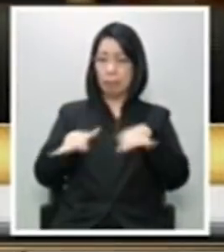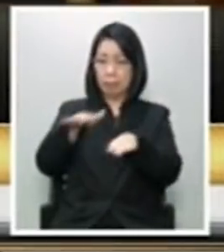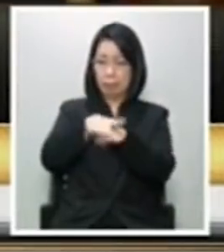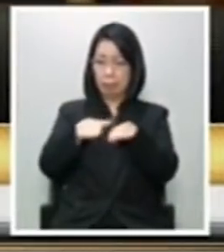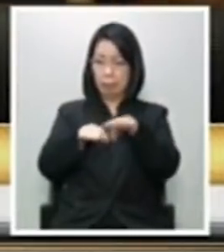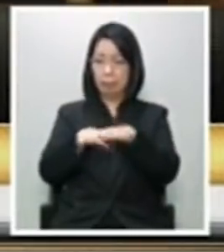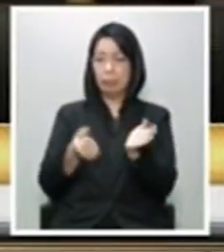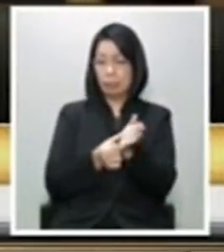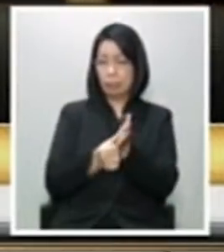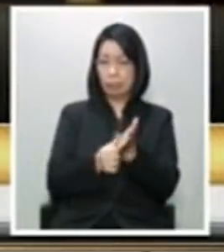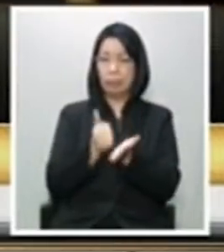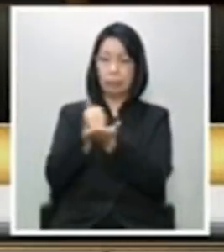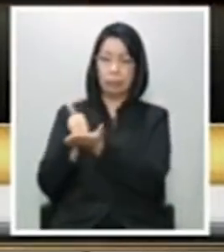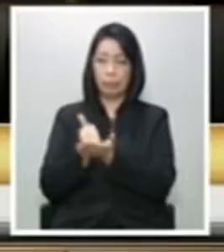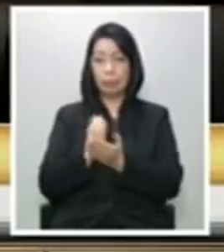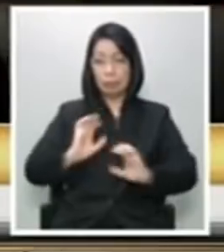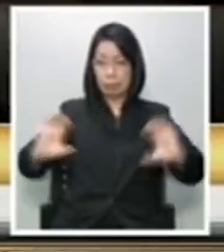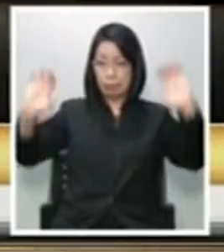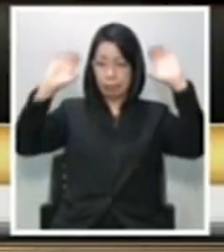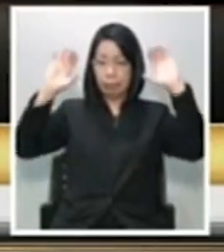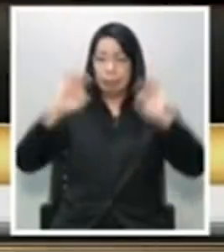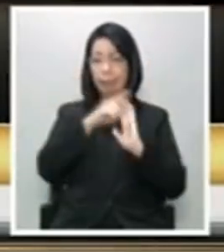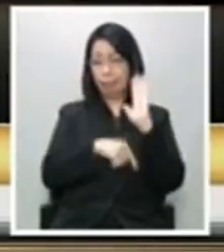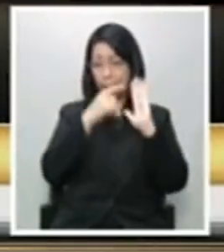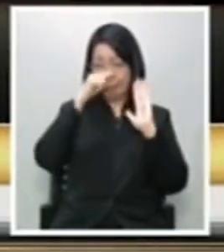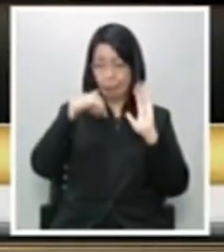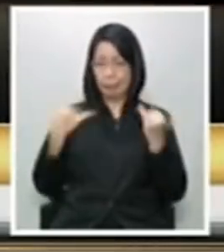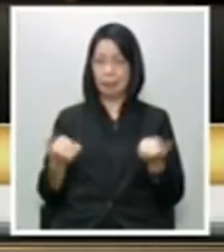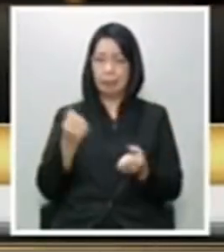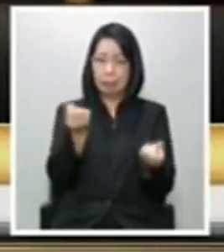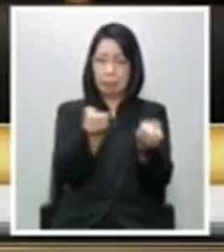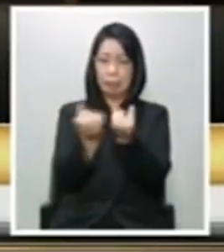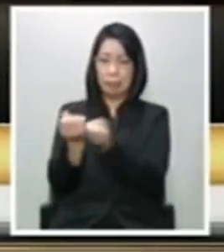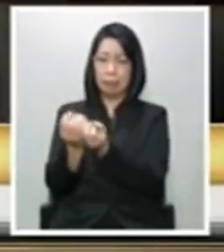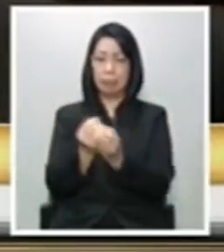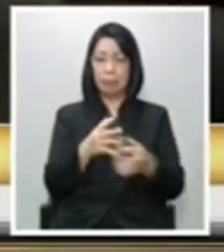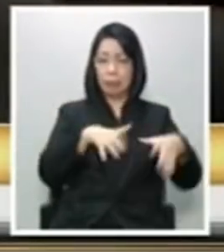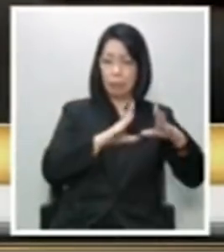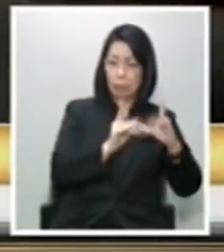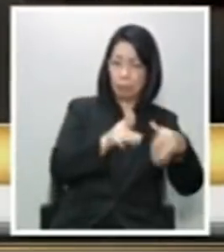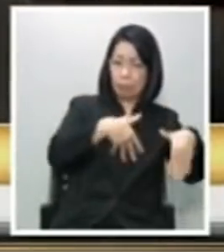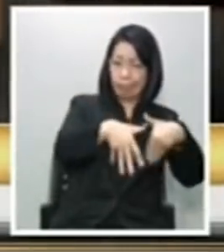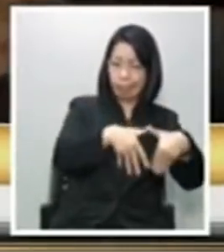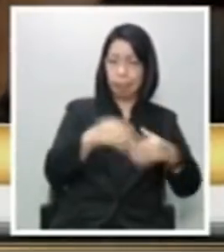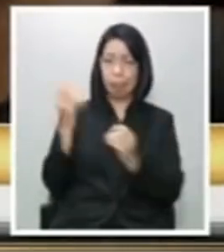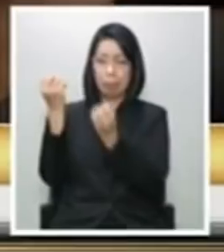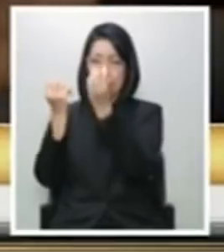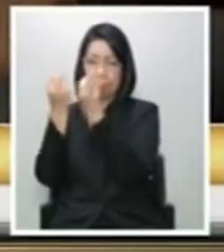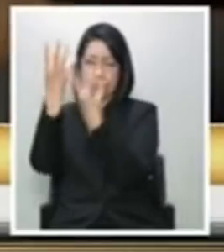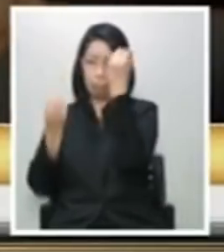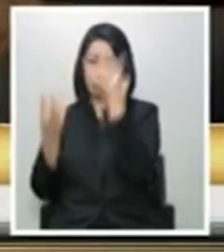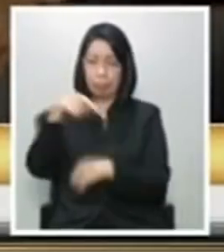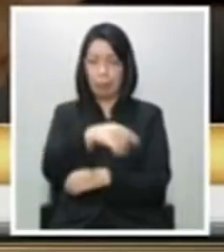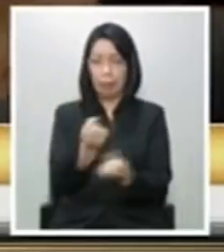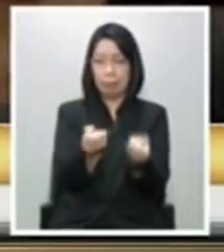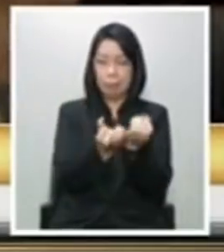การแก้ไขปัญหาที่ดินทั่วประเทศปัญหาความขัดแย้งกรณีชุมชนในเขตป่าเป็นข้อพิพาทมายาวนานระหว่างประชาชนกับ